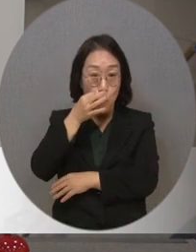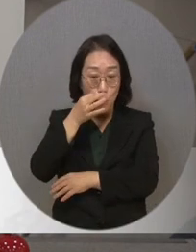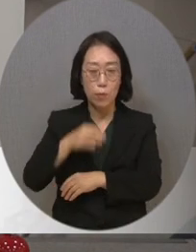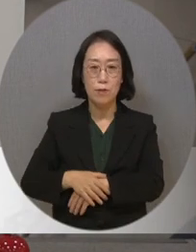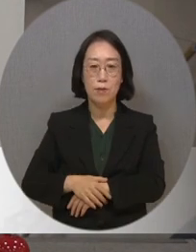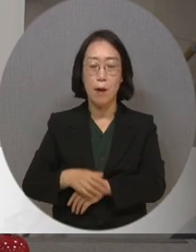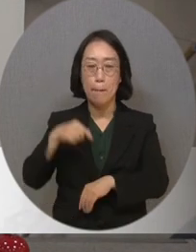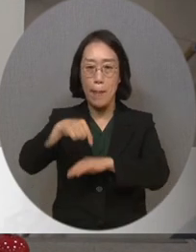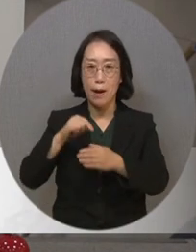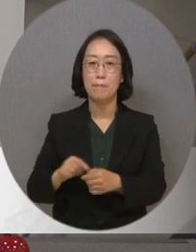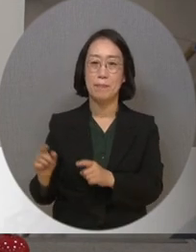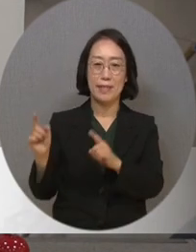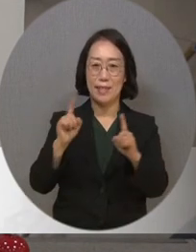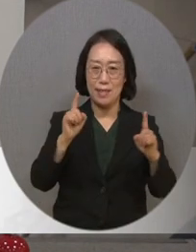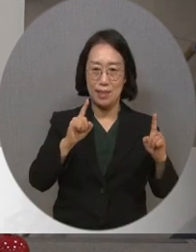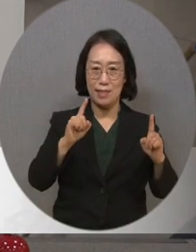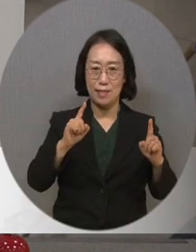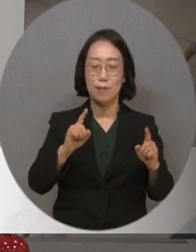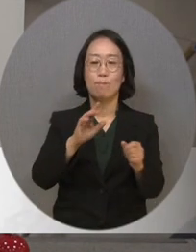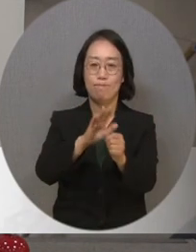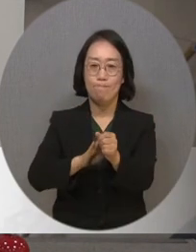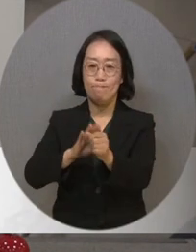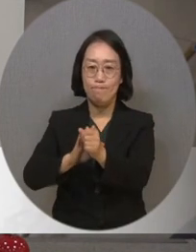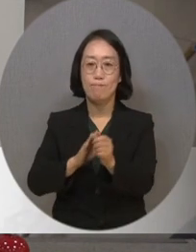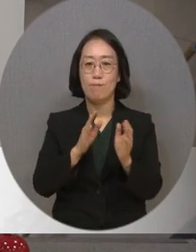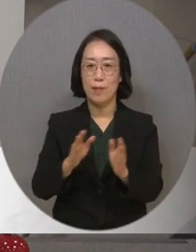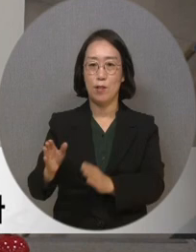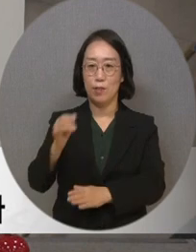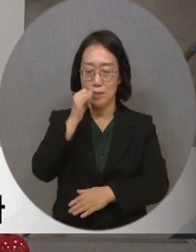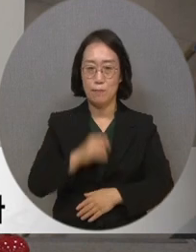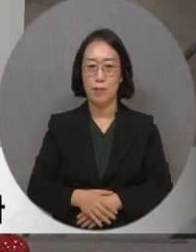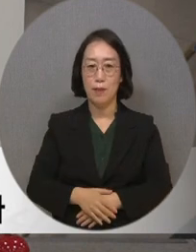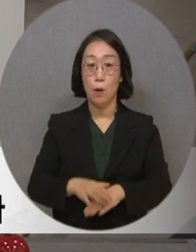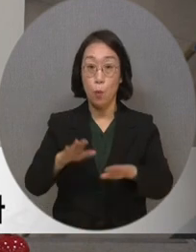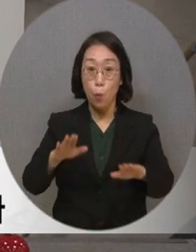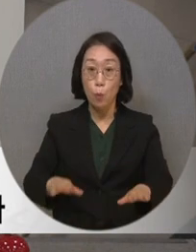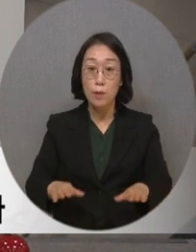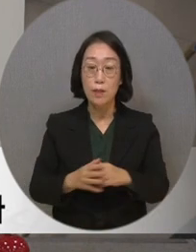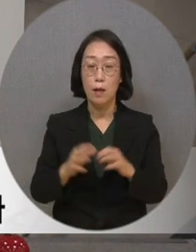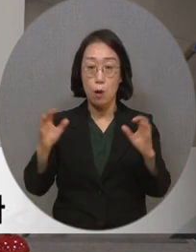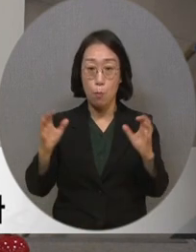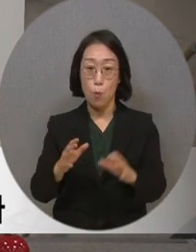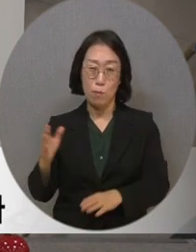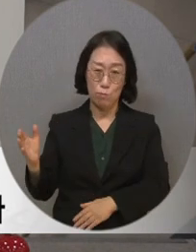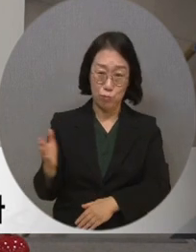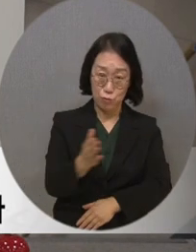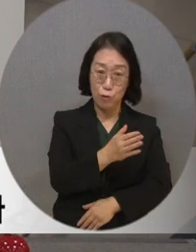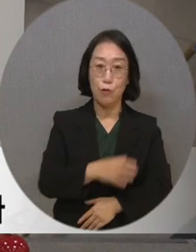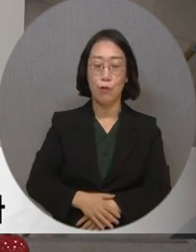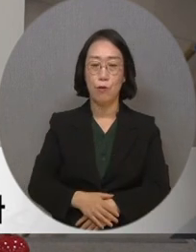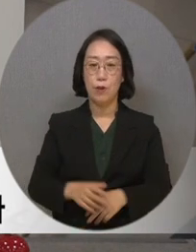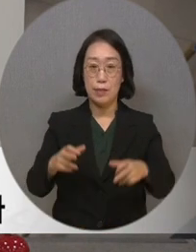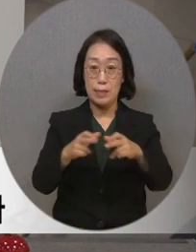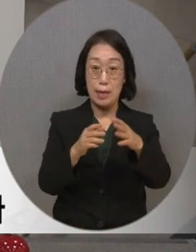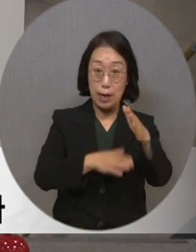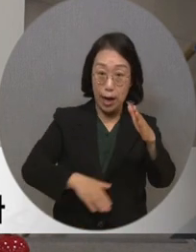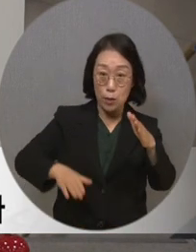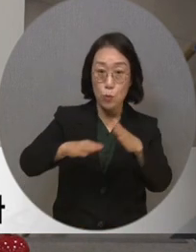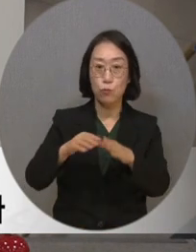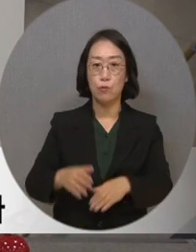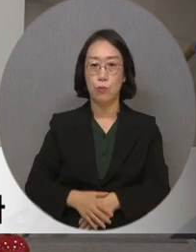진행하면서 힐링을 하실 시간을 마련을 했습니다. 그래서 오늘 이 행사를 계기로 장애인